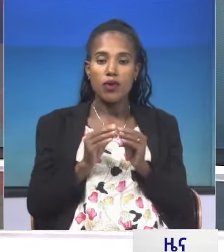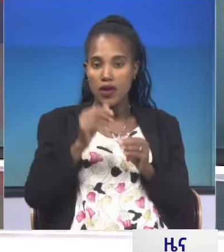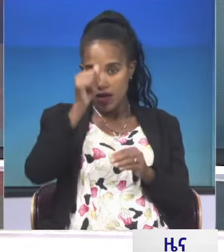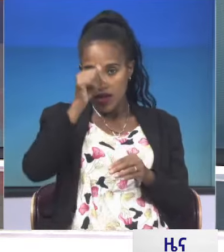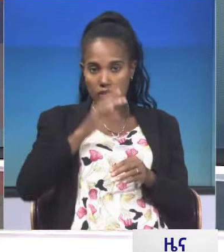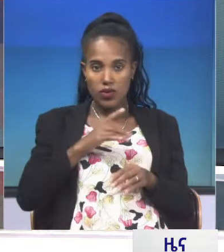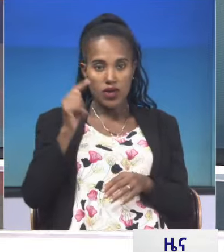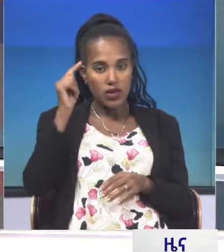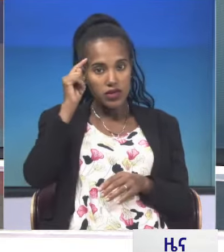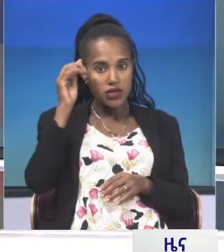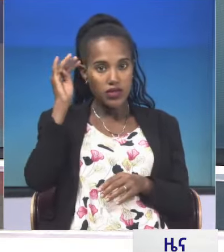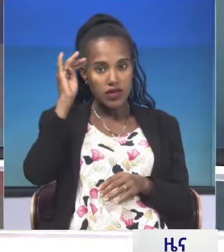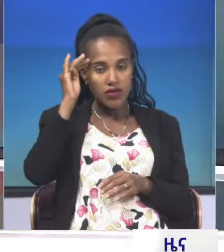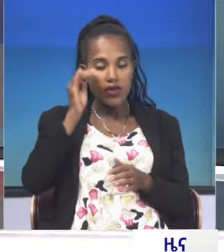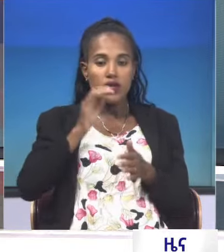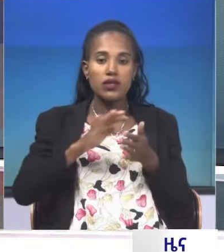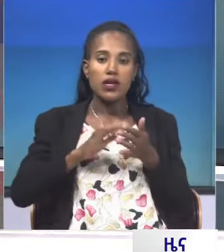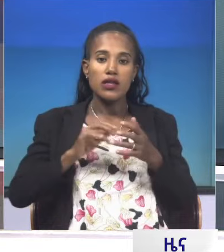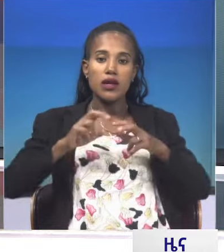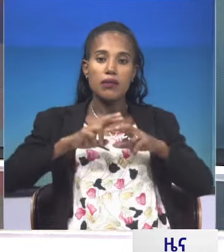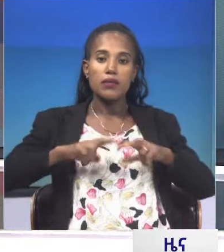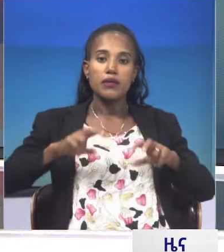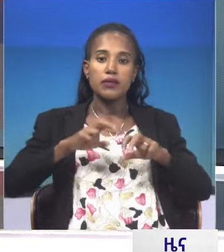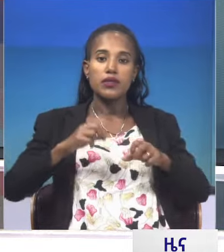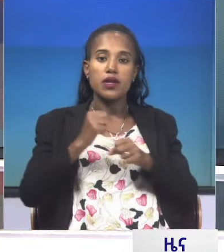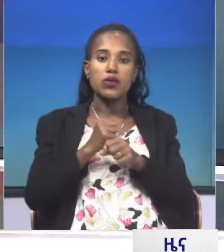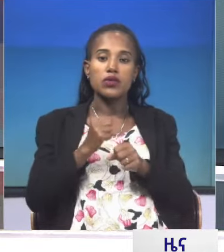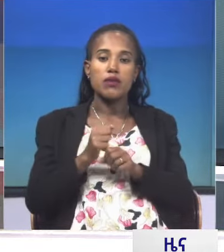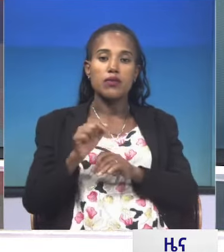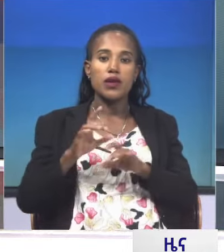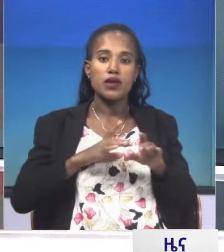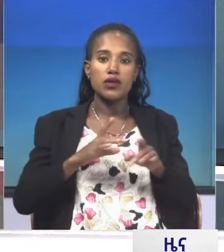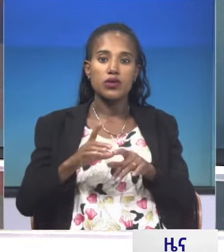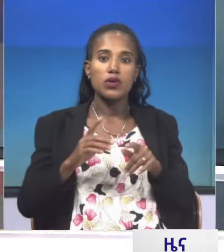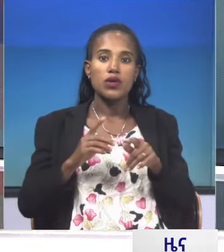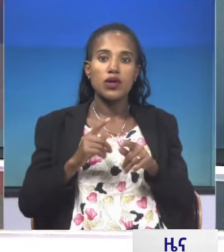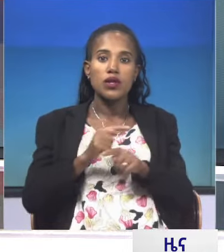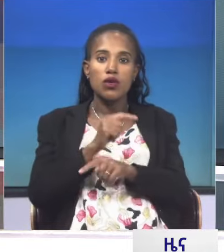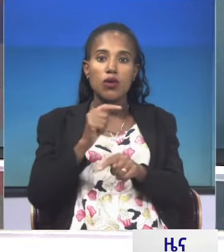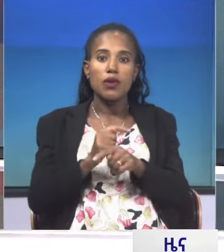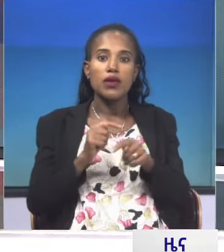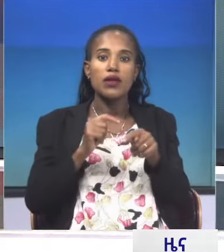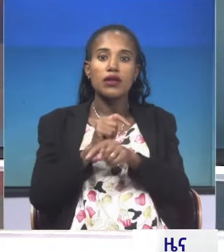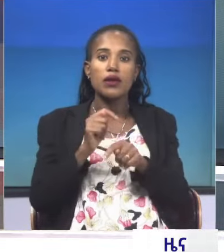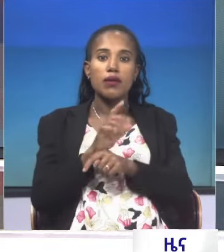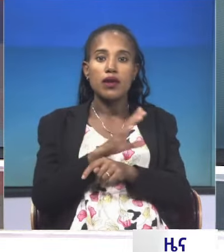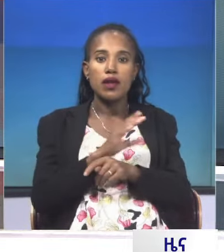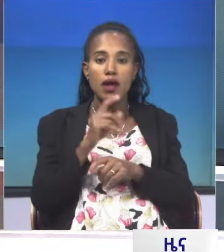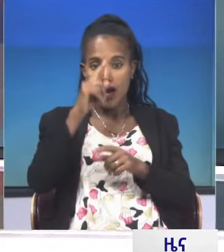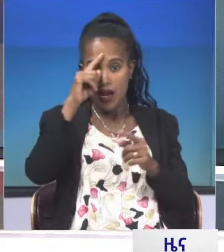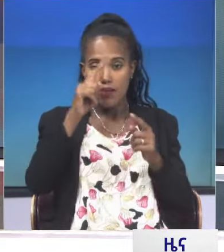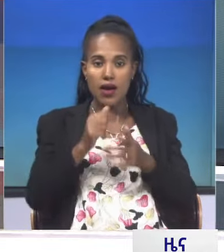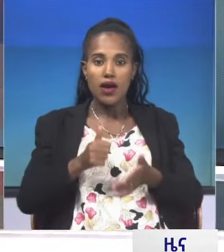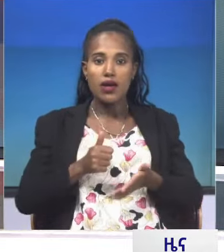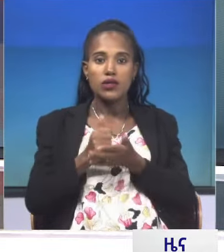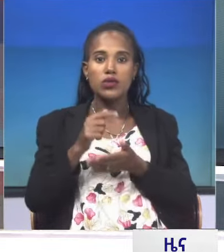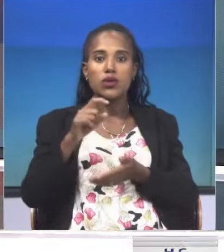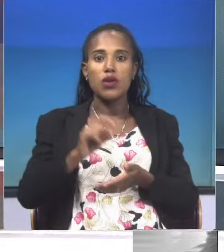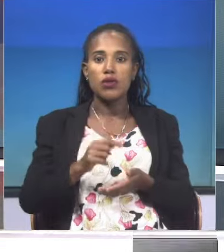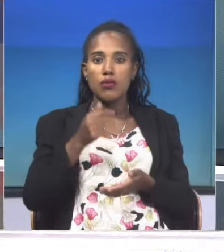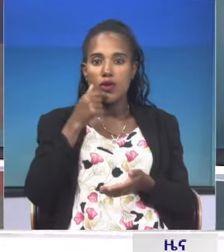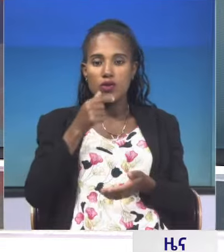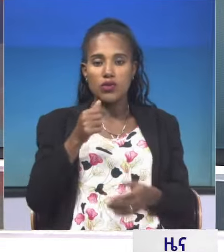አቶ ታገሰ ጫፎ የጥናትና ምርምር ስራዎች ለምናከናውናቸው ተቋማዊ ተግባርና ዓለም አጋዥ ይሆናሉ